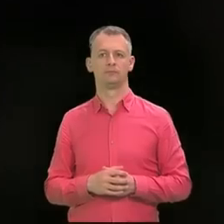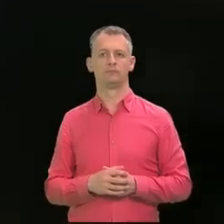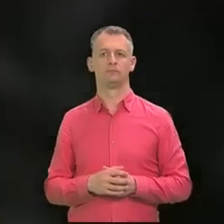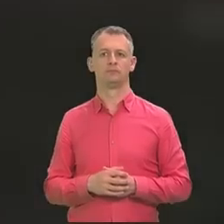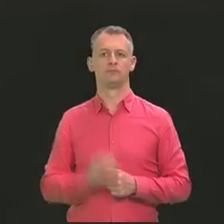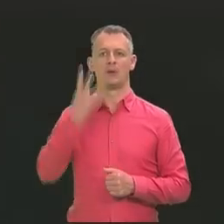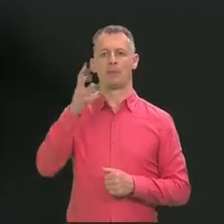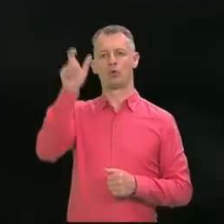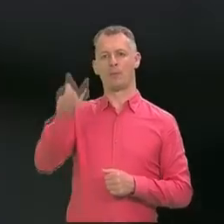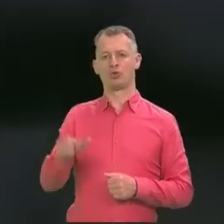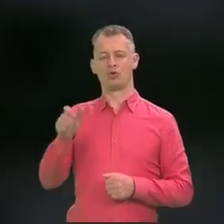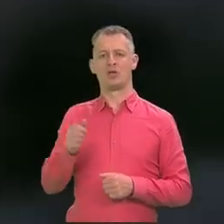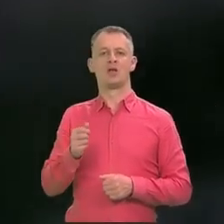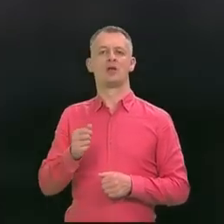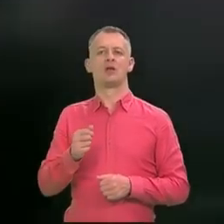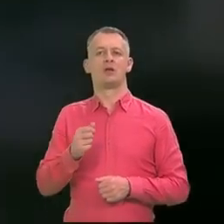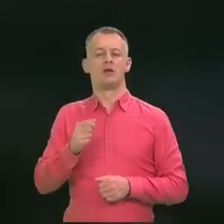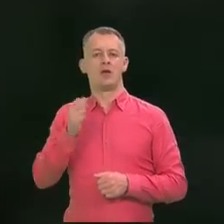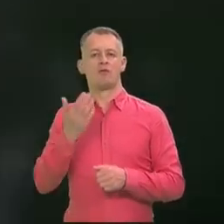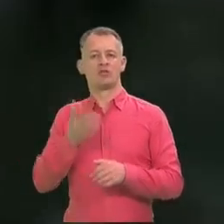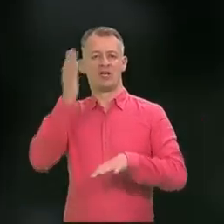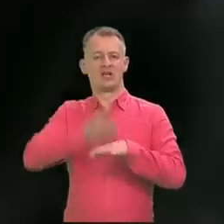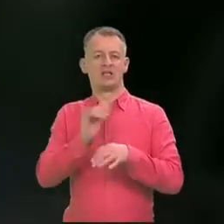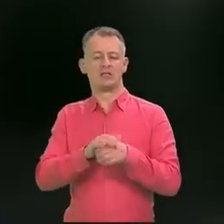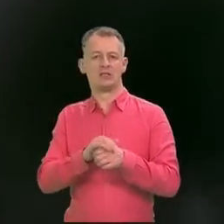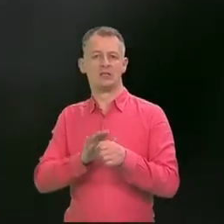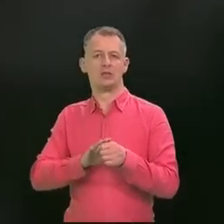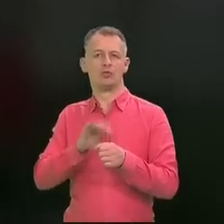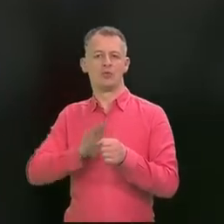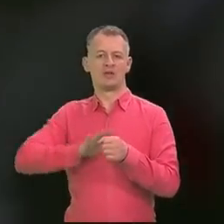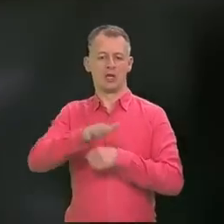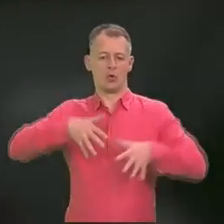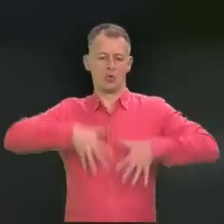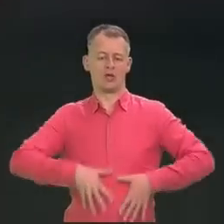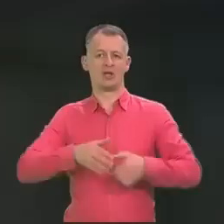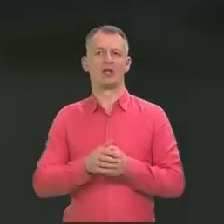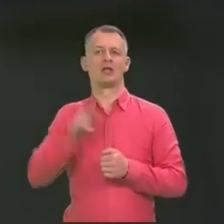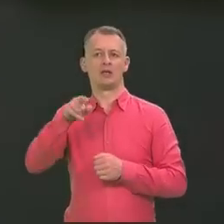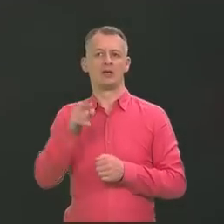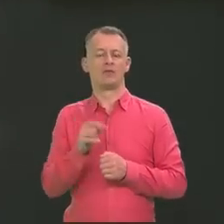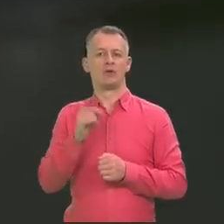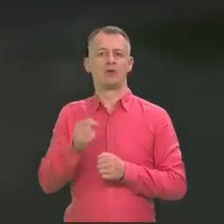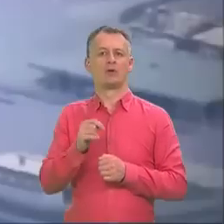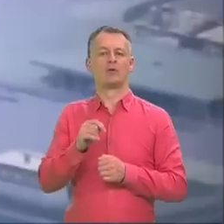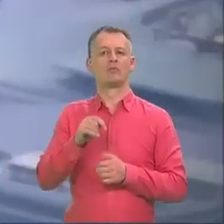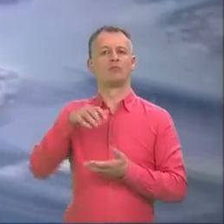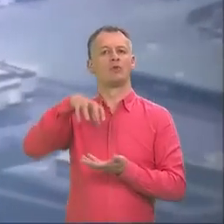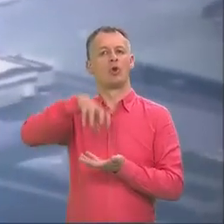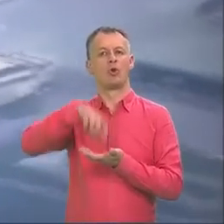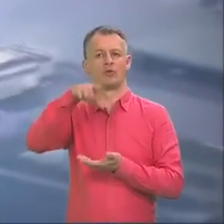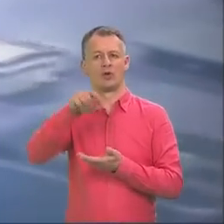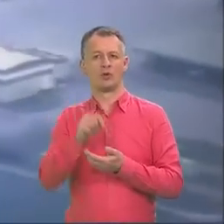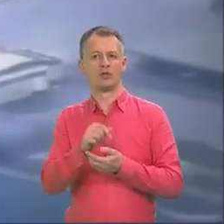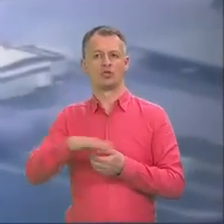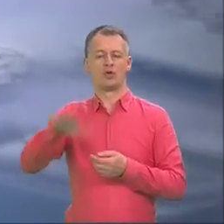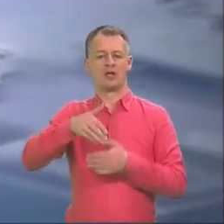Patru civili au fost răniți în urma unui atac ucrainean care a avut loc la Belgorod în Rusia. Blocuri, case, dar și o școală au fost ținta rachetelor HIMARS. Regiunea care